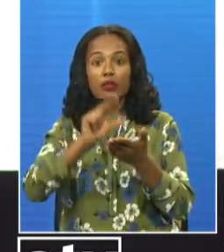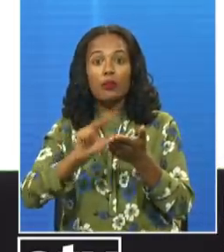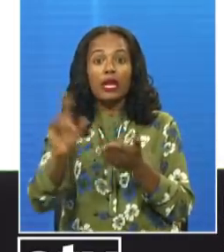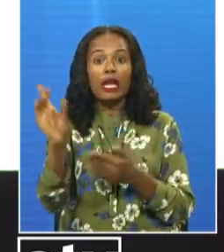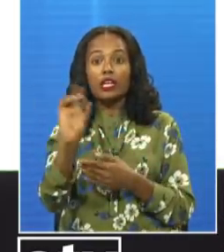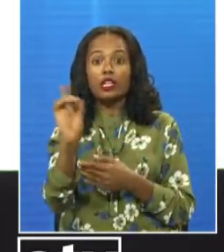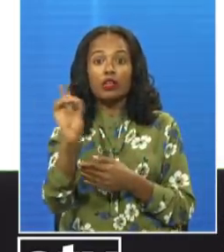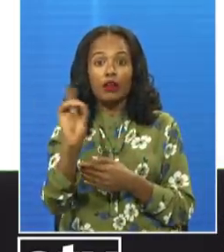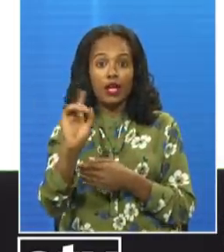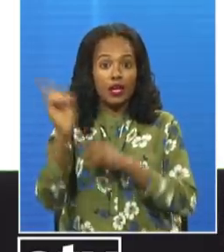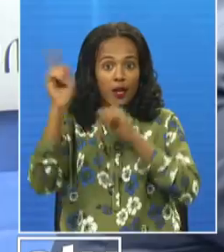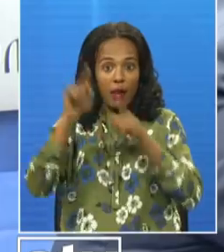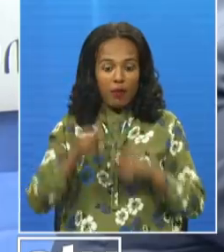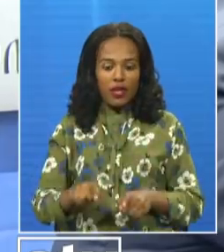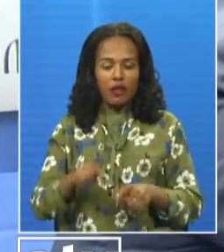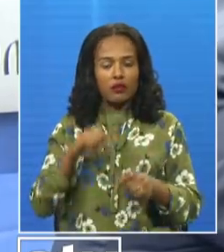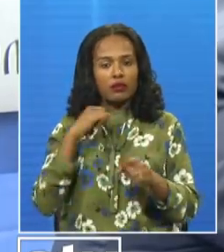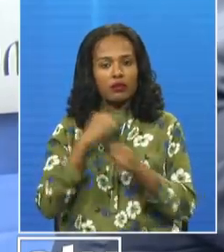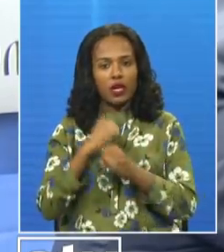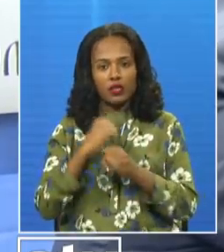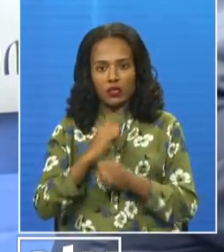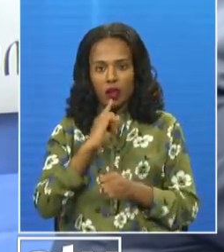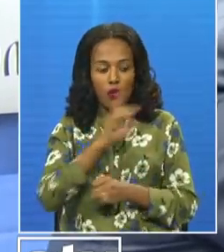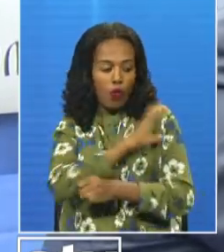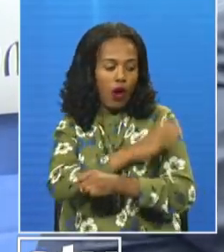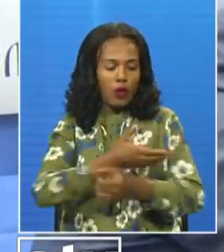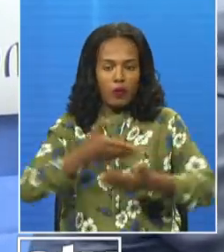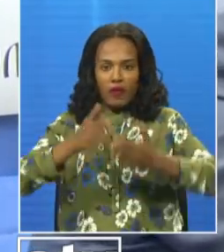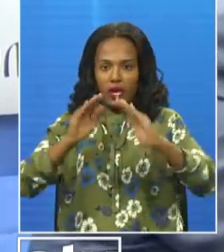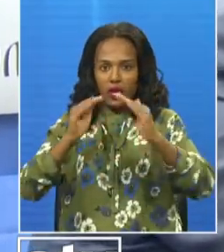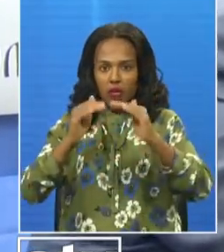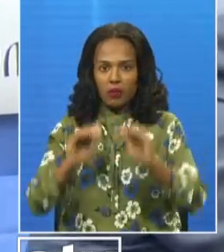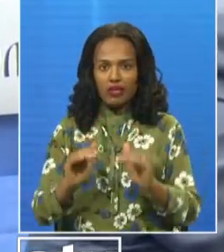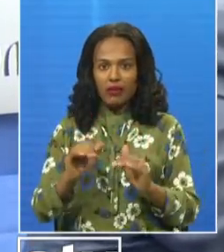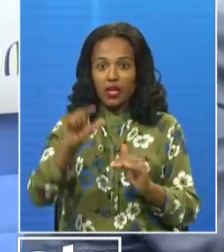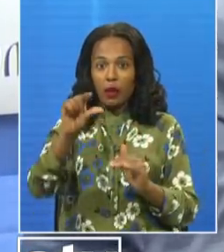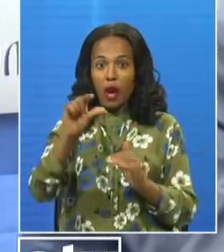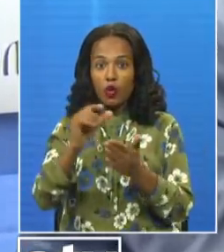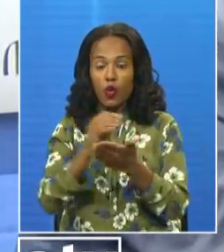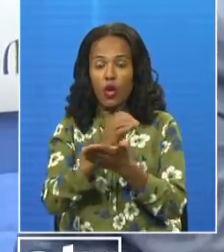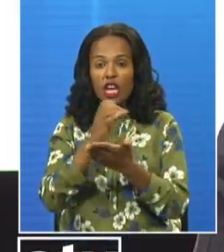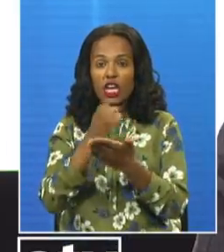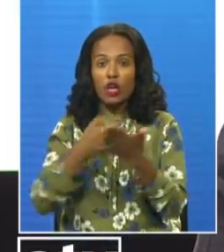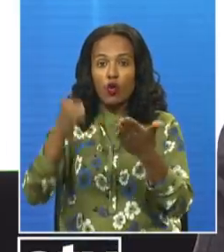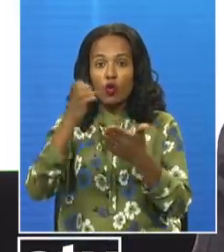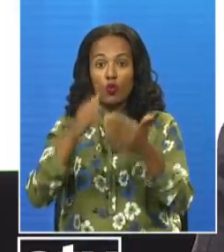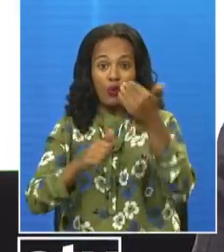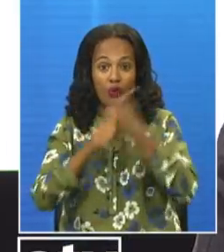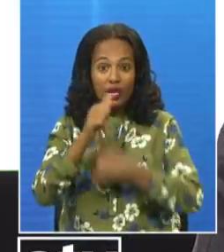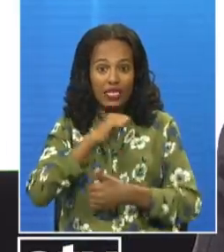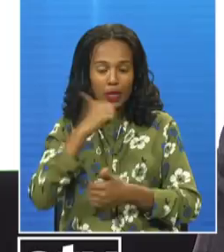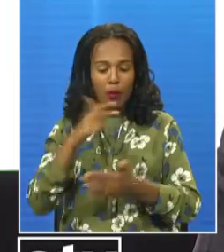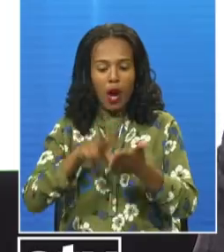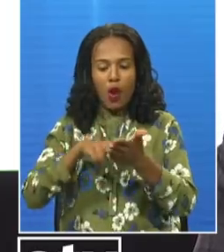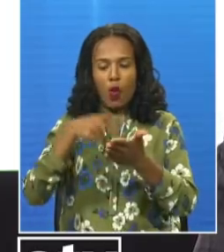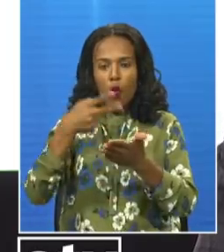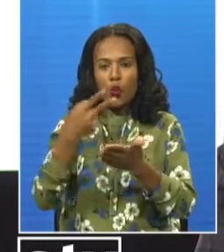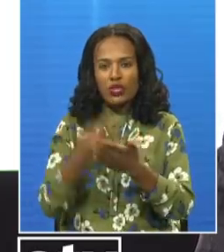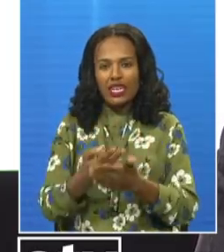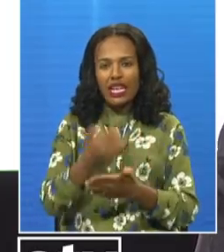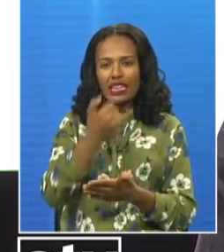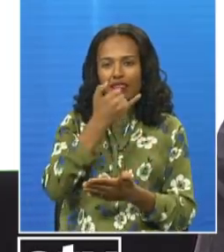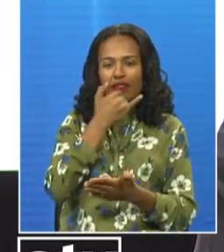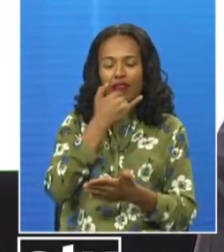ዶላር ለማምጣት ሰፊ ስራ እየተሰራ ነው። አቅም በፈቀደ መጠን የማክሮ ኢኮኖሚው እንዳይዛባ ወደ ውድቀትና ወደ